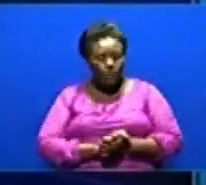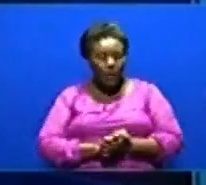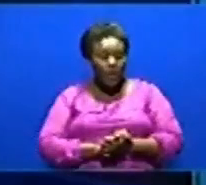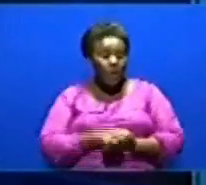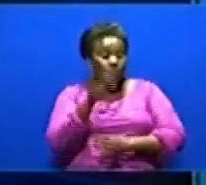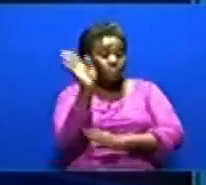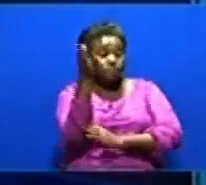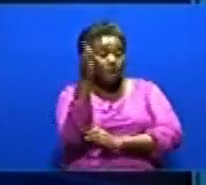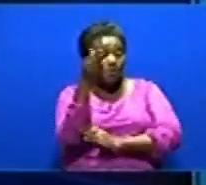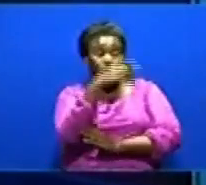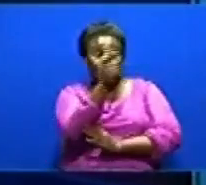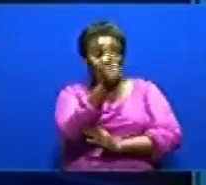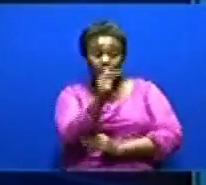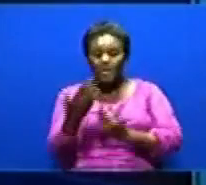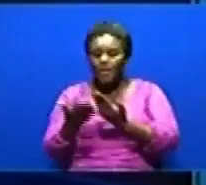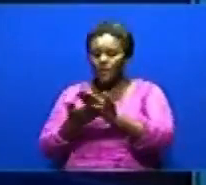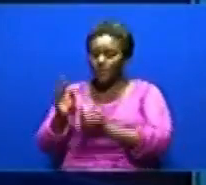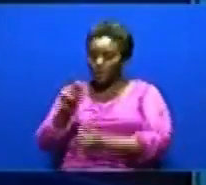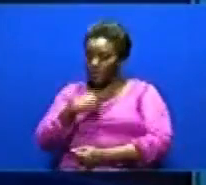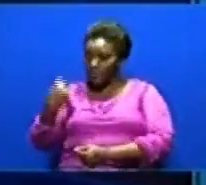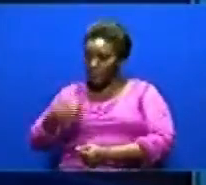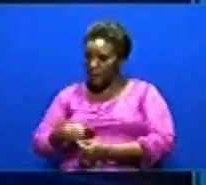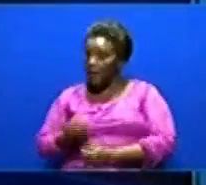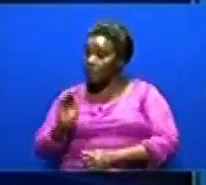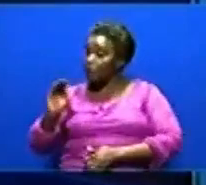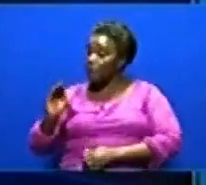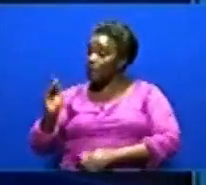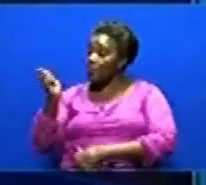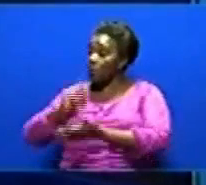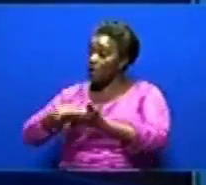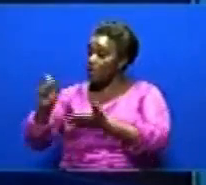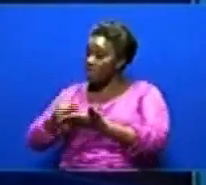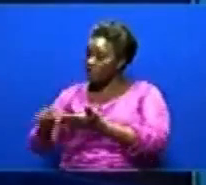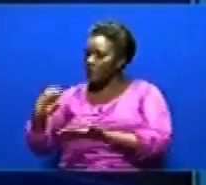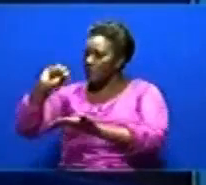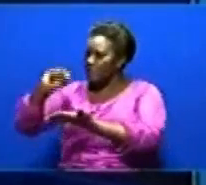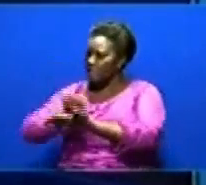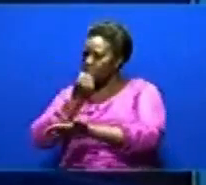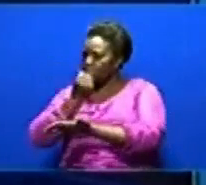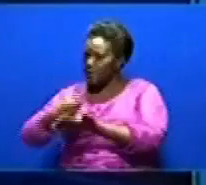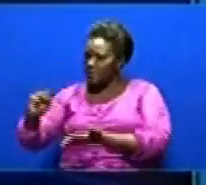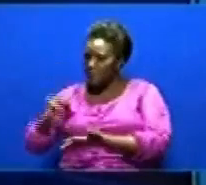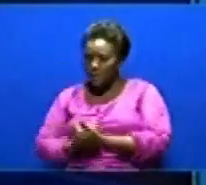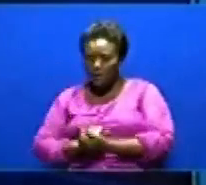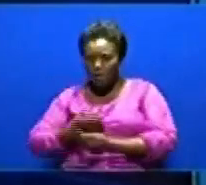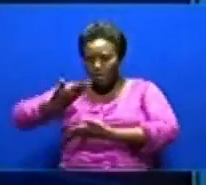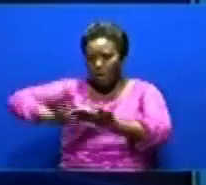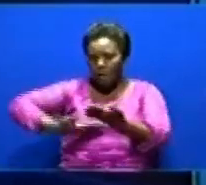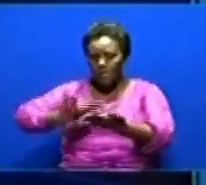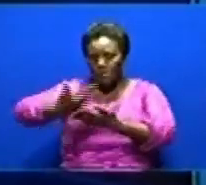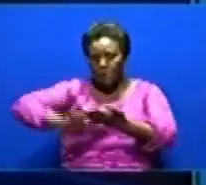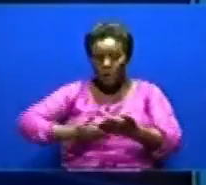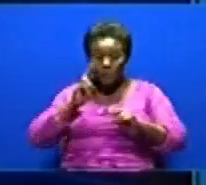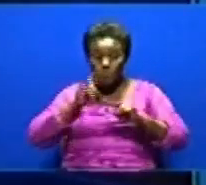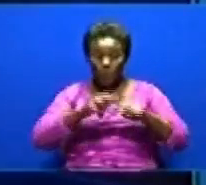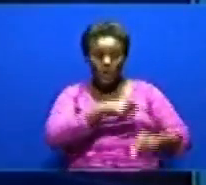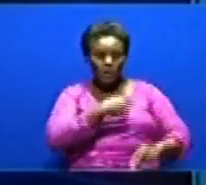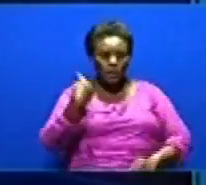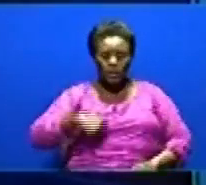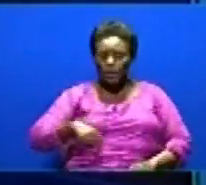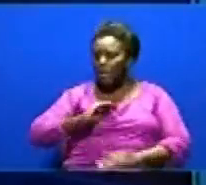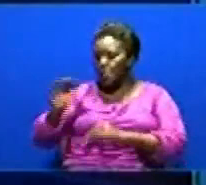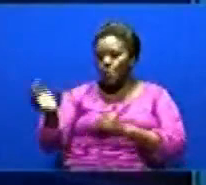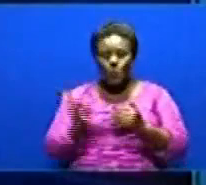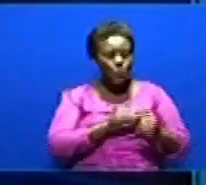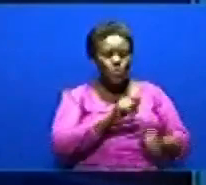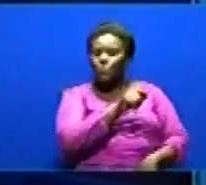ametoa wito kwa wanafunzi na raia wa Tanzania wenye visa na hati za ukazi za kuishi nchini China kutorejea katika